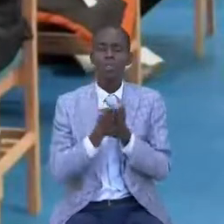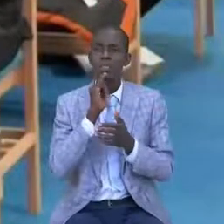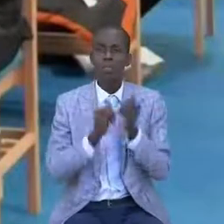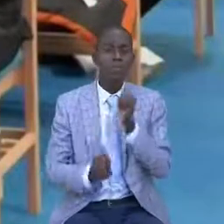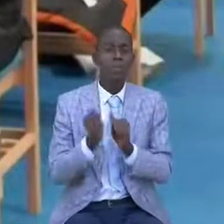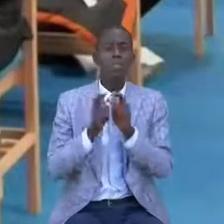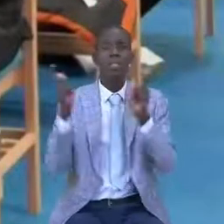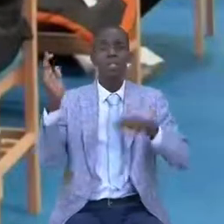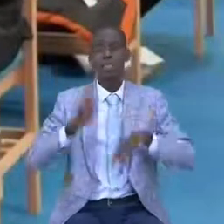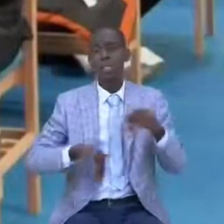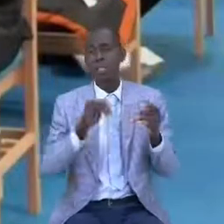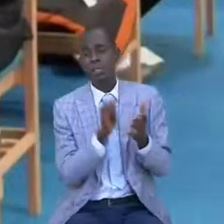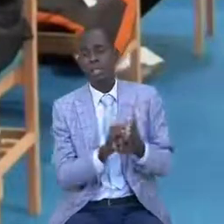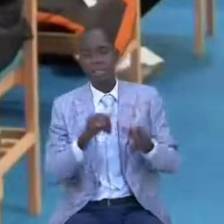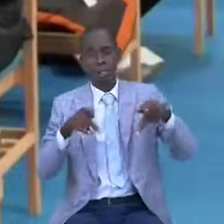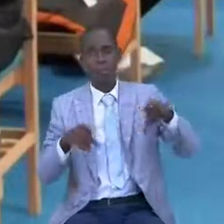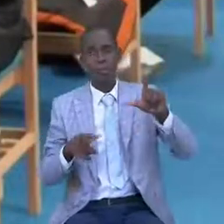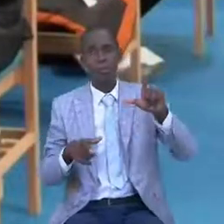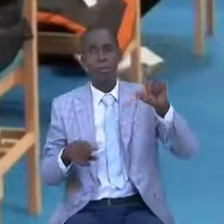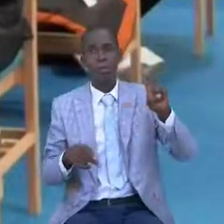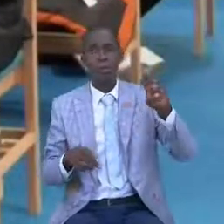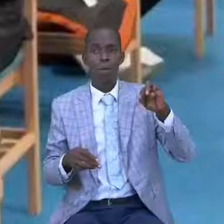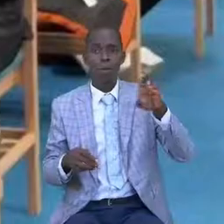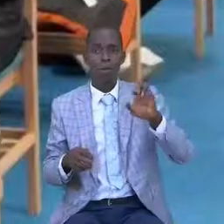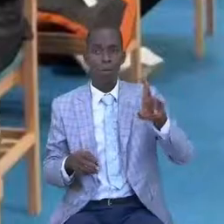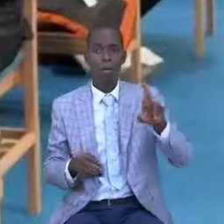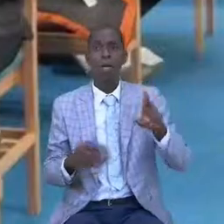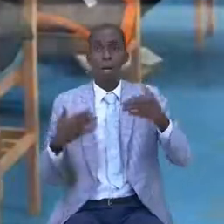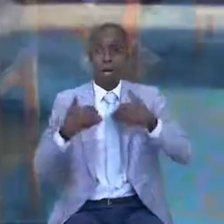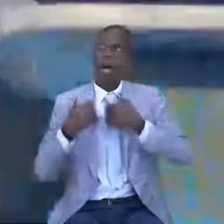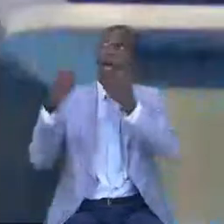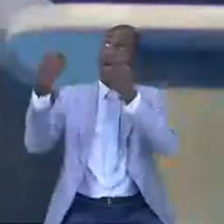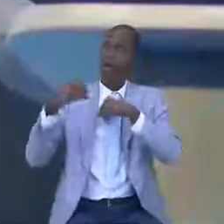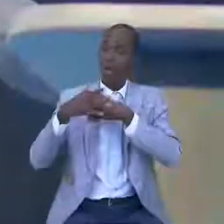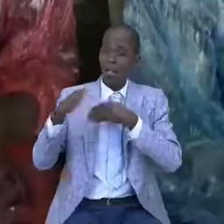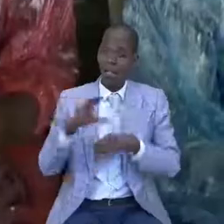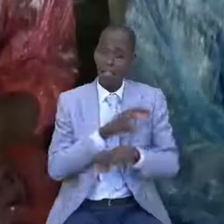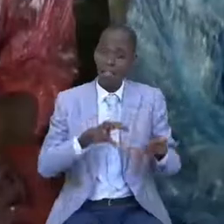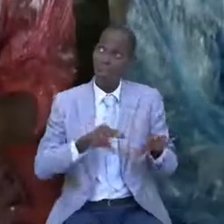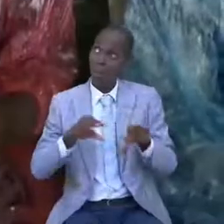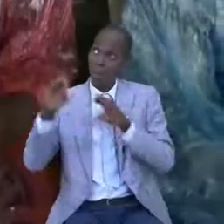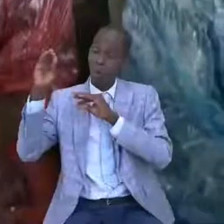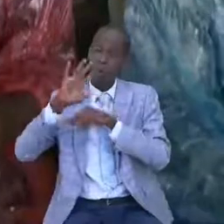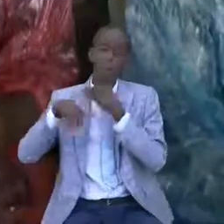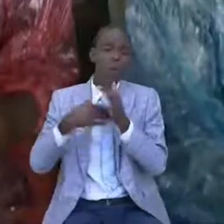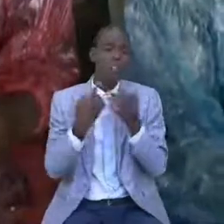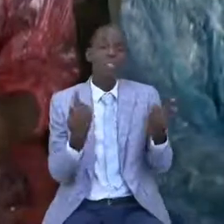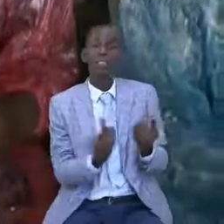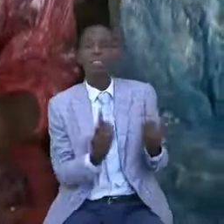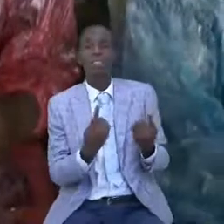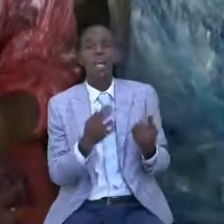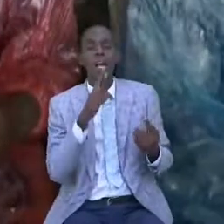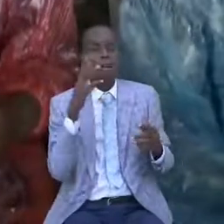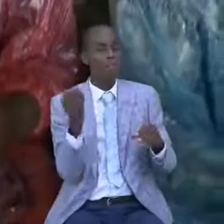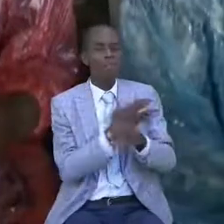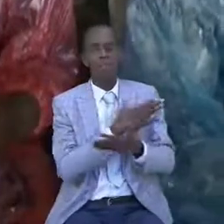actions de tes mains, celui-là qui est plus grand que le plombier est venu. Et après qu'il quitte,